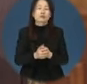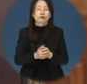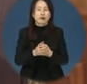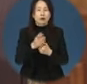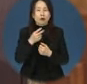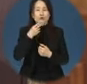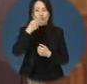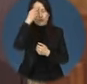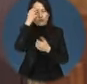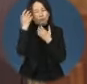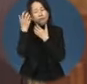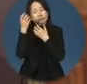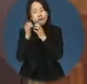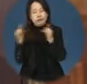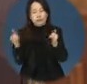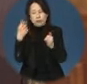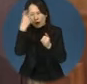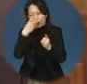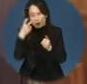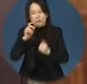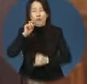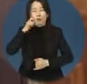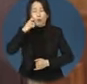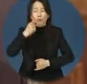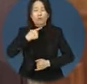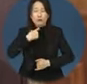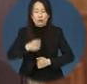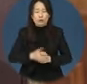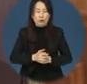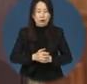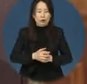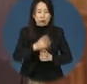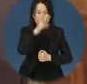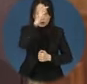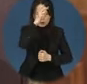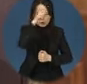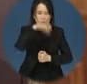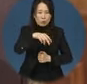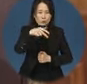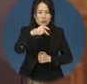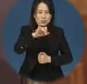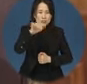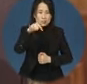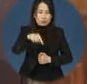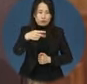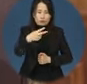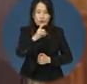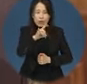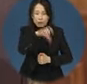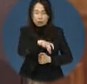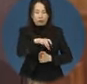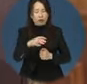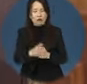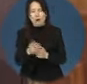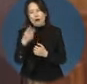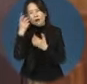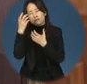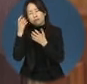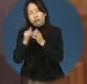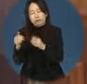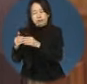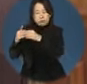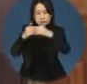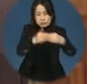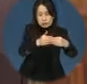관리하는 게 쉽지 않았습니다 예 지구대 높아질수 이제 취하신 분들이 이렇게 모시 오면 경찰 업무에 지장 도 바꿈 또